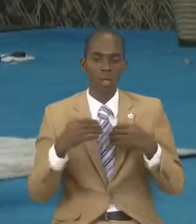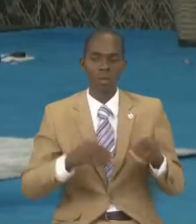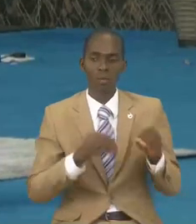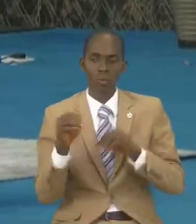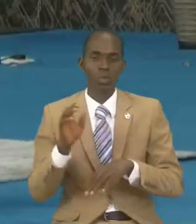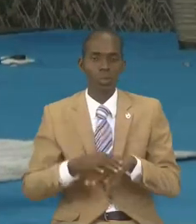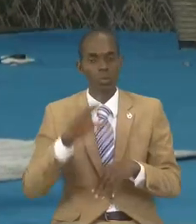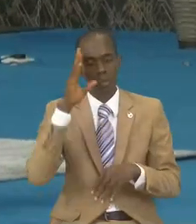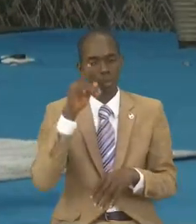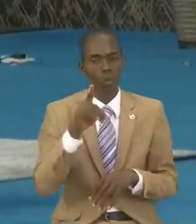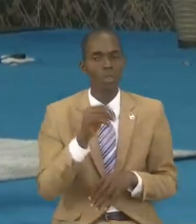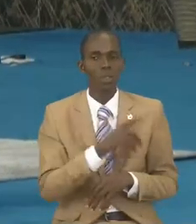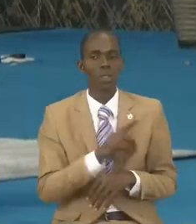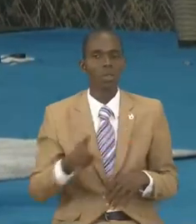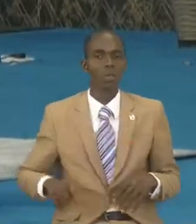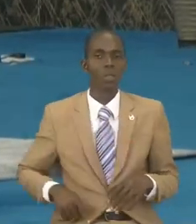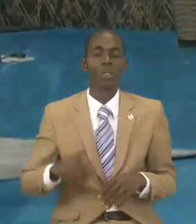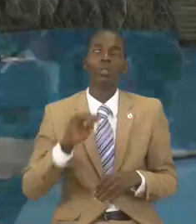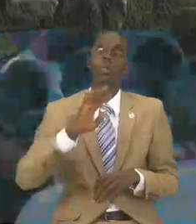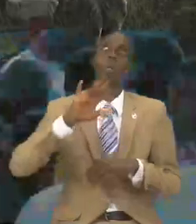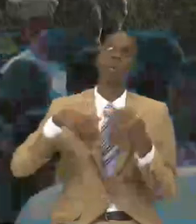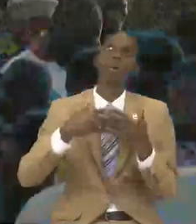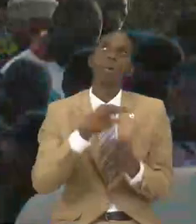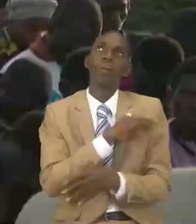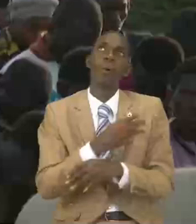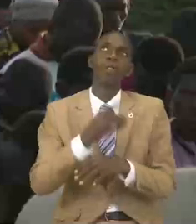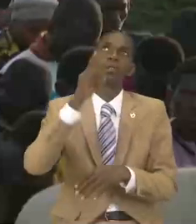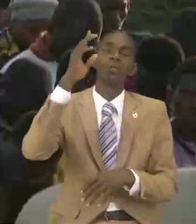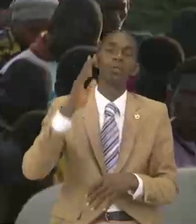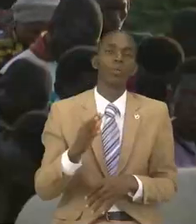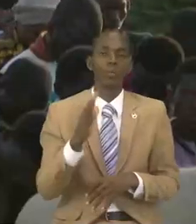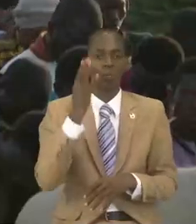l'Éternel a fait retomber sur lui le Seigneur, le Dieu Tout-Puissant,